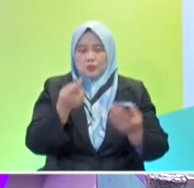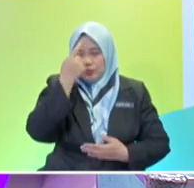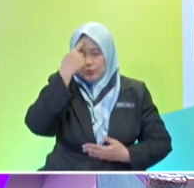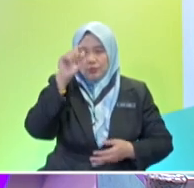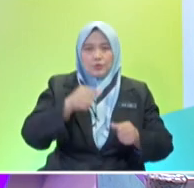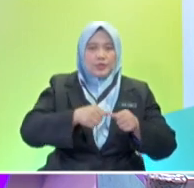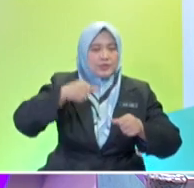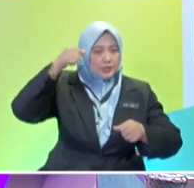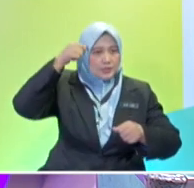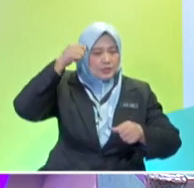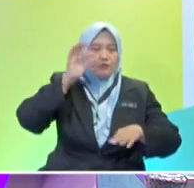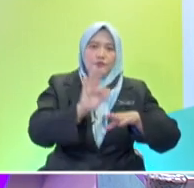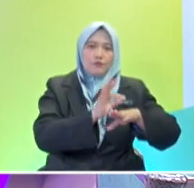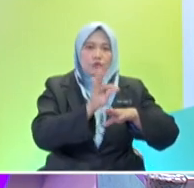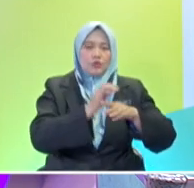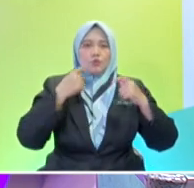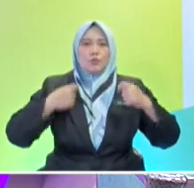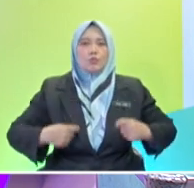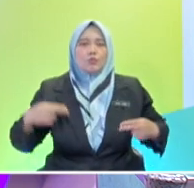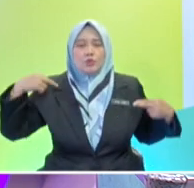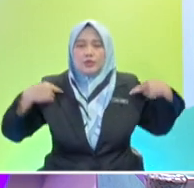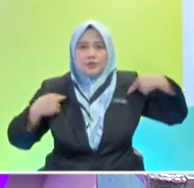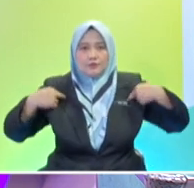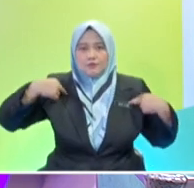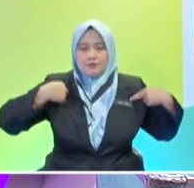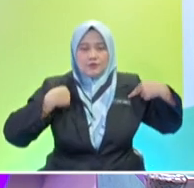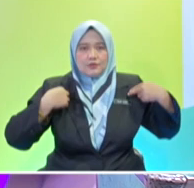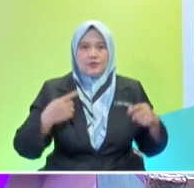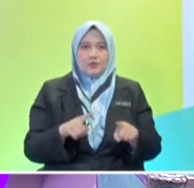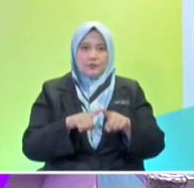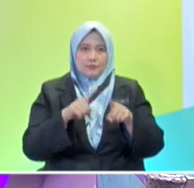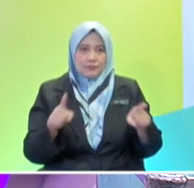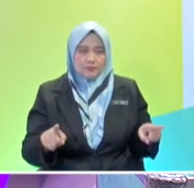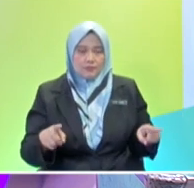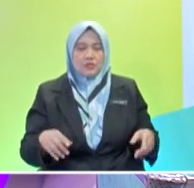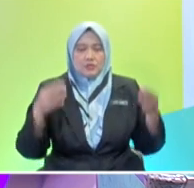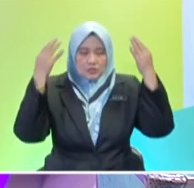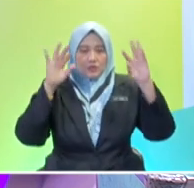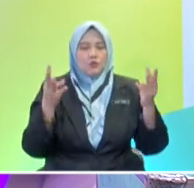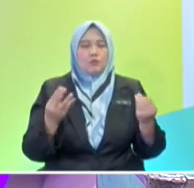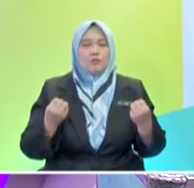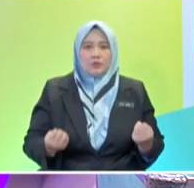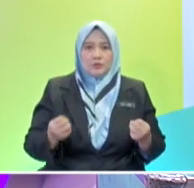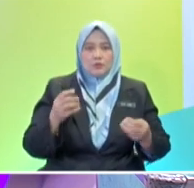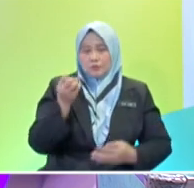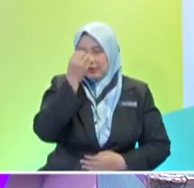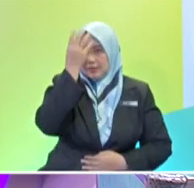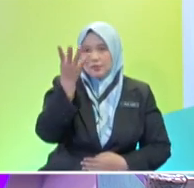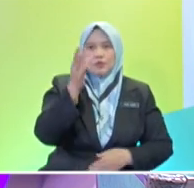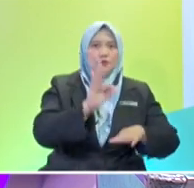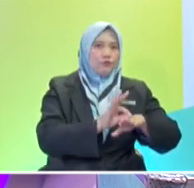mengingat fungsi tubuh haiwan. Tetapi sekarang cikgu nak terangkan apakah fungsi tubuh